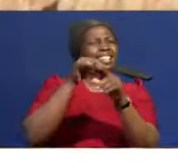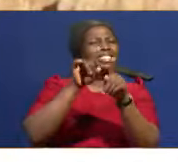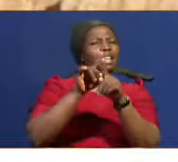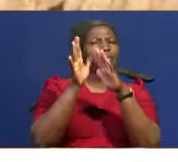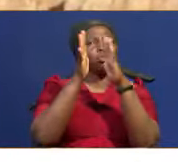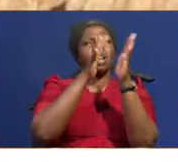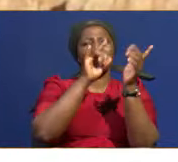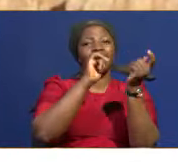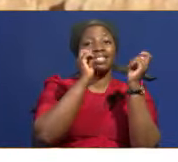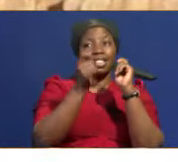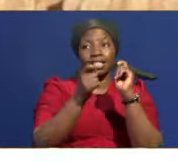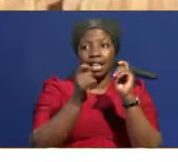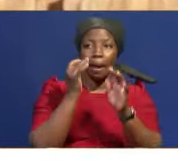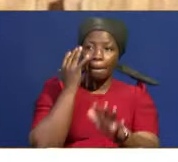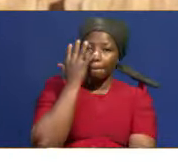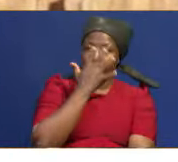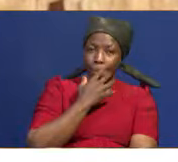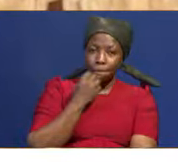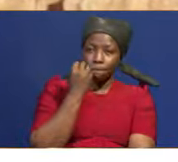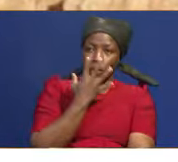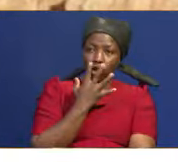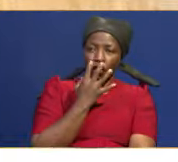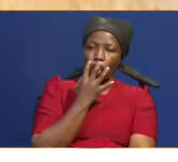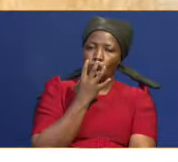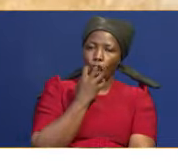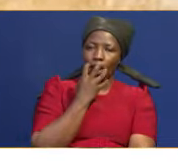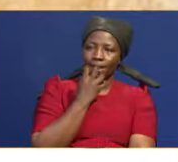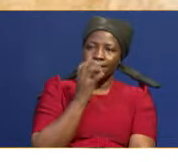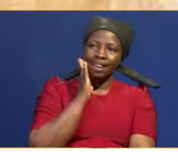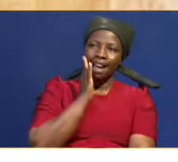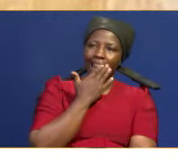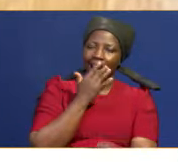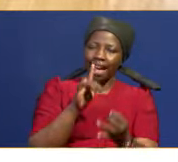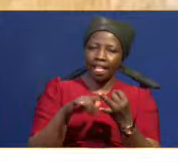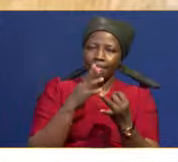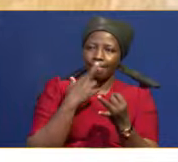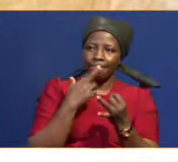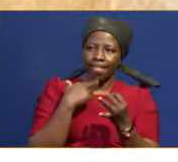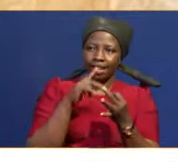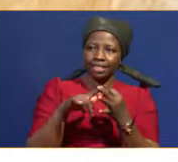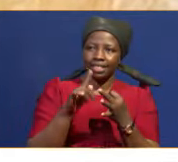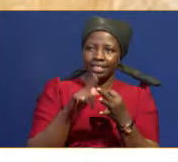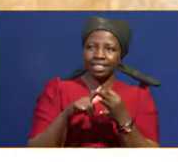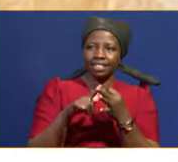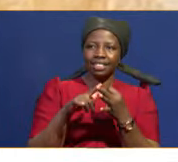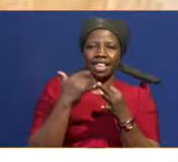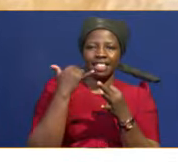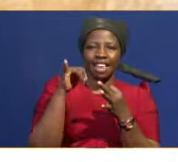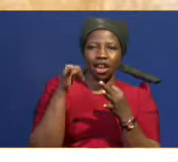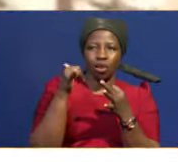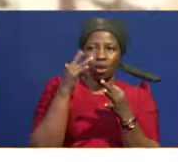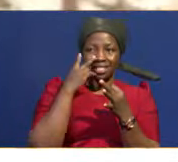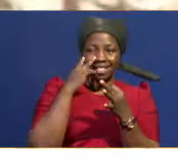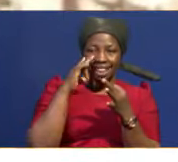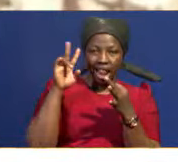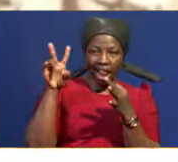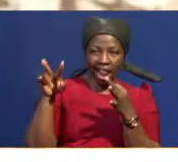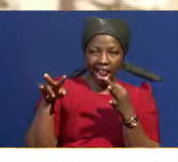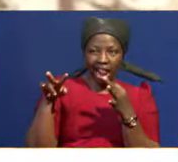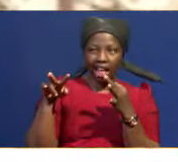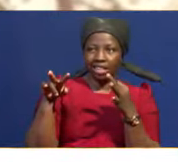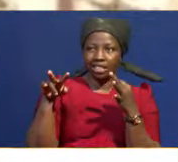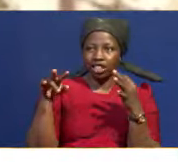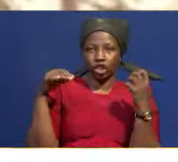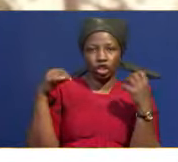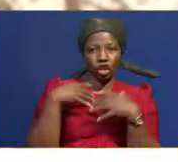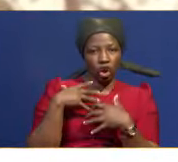Rangi za kuvutia za chungwa, nyekundu na manjano zinazoonekana kwenye kilele cha miamba husisimua na